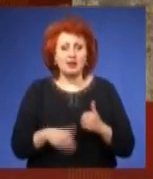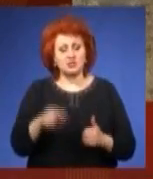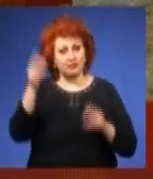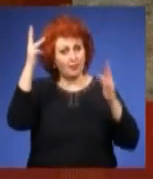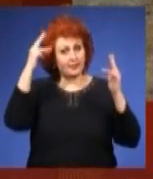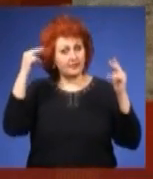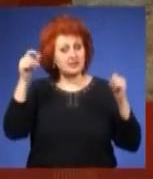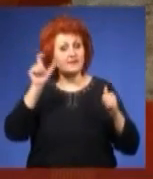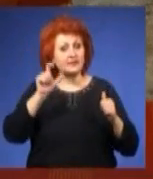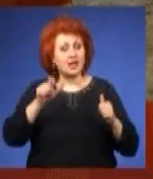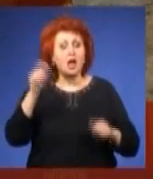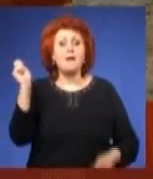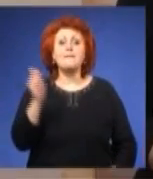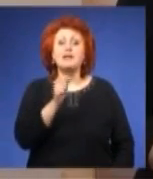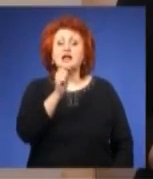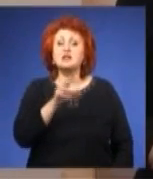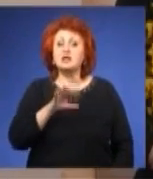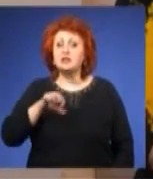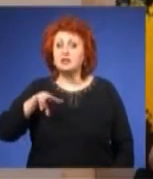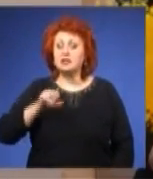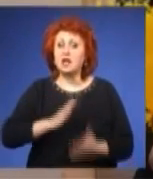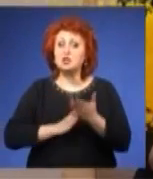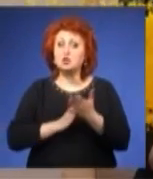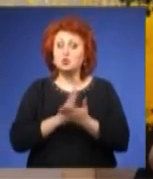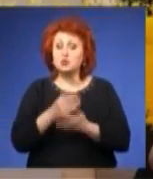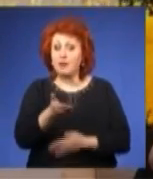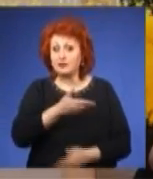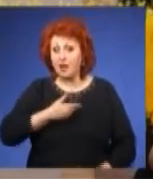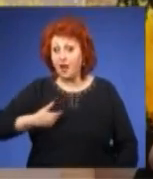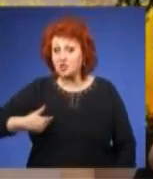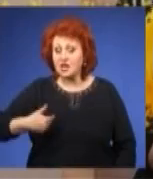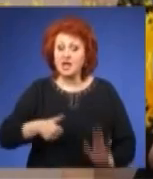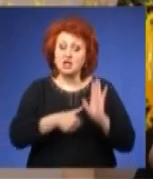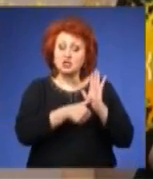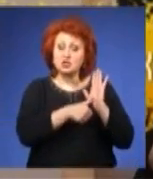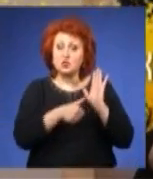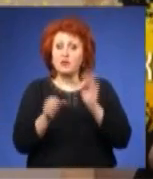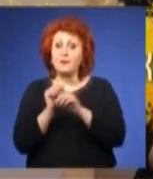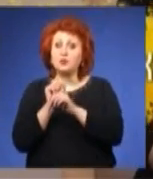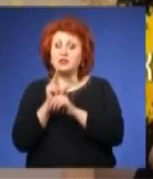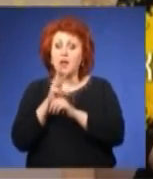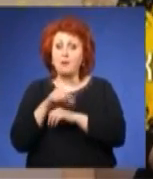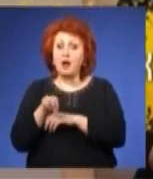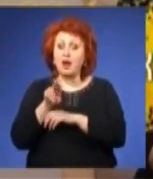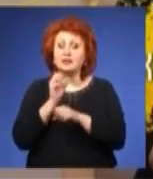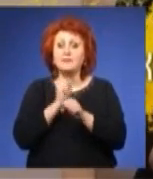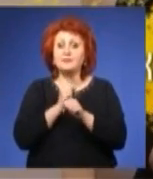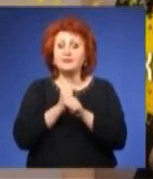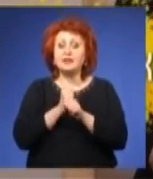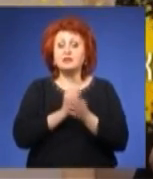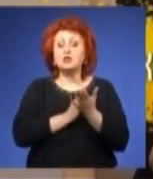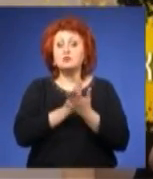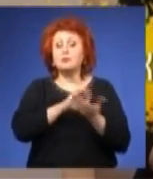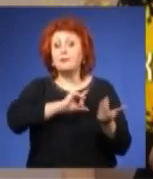христианина. По благословению епископа Кирилла, паломническая служба «Град Креста» с 6 по 13 мая